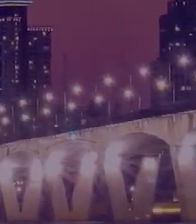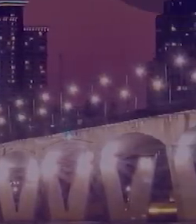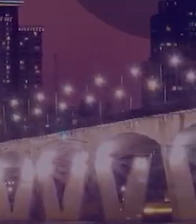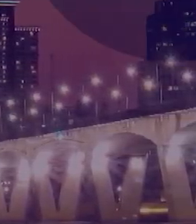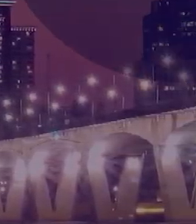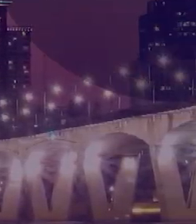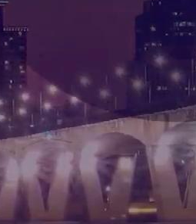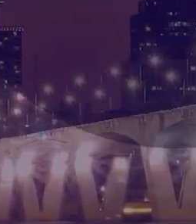갈태웅